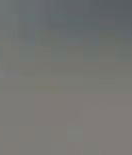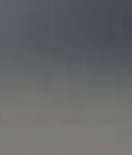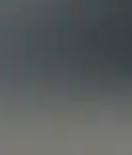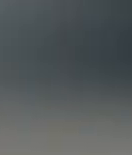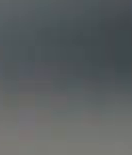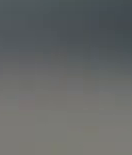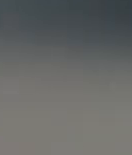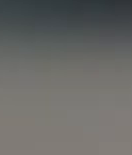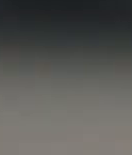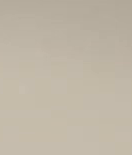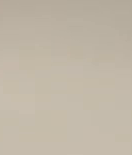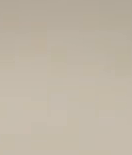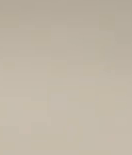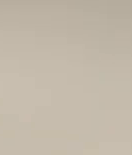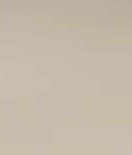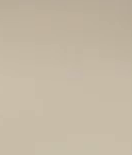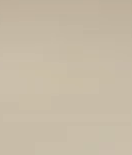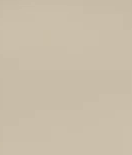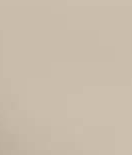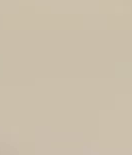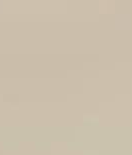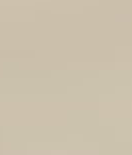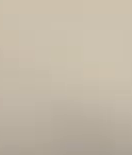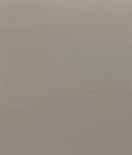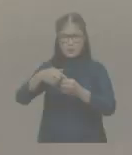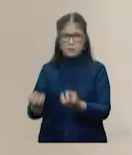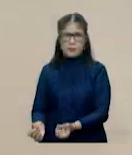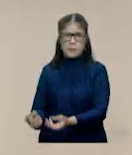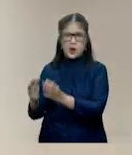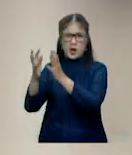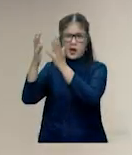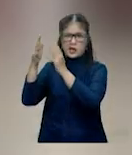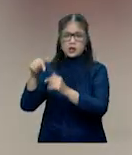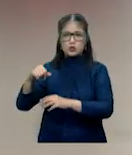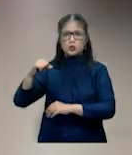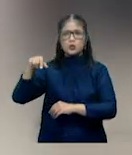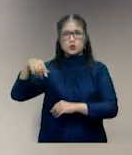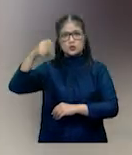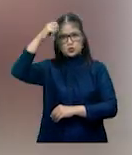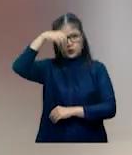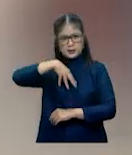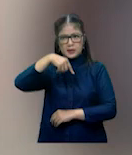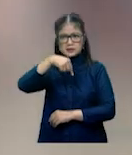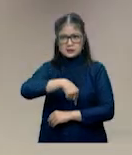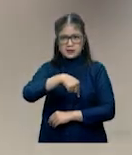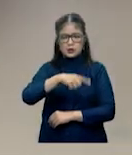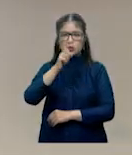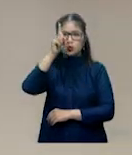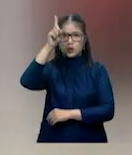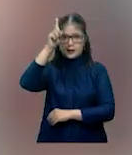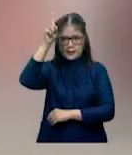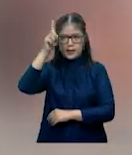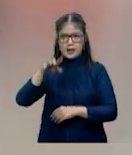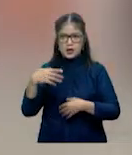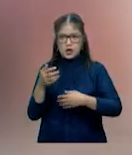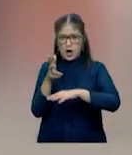Kebakaran truk tangki bermuatan BBM ini terjadi di area SPBU Aik Songsongan Asahan Sumatera Utara Selasa sore. Api dengan cepat berkobar menimbulkan